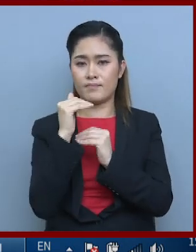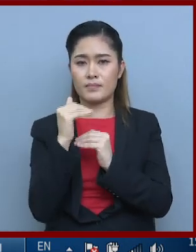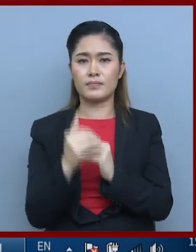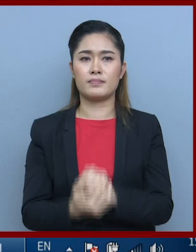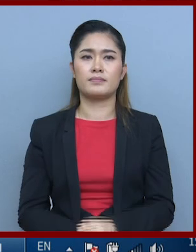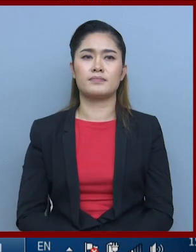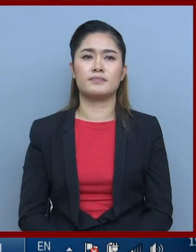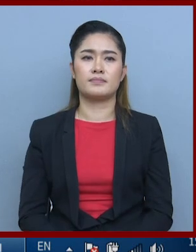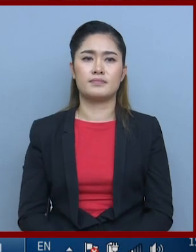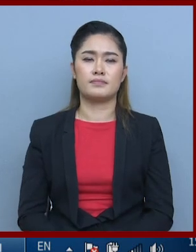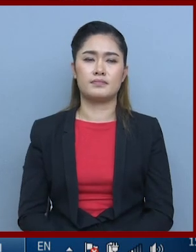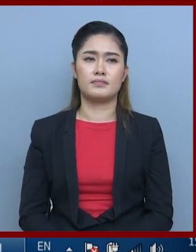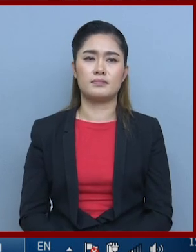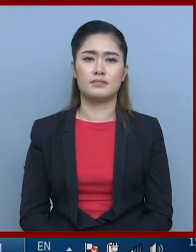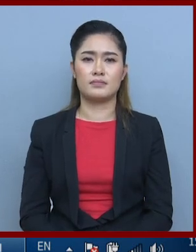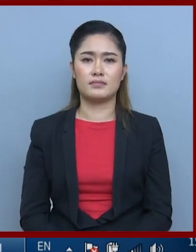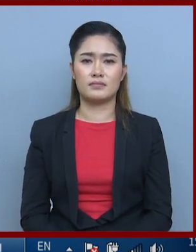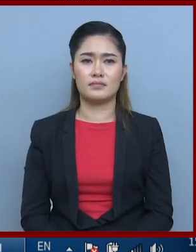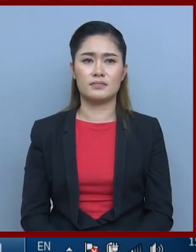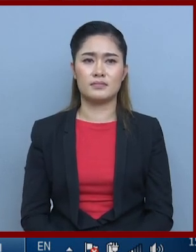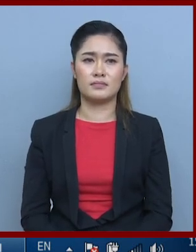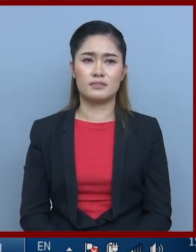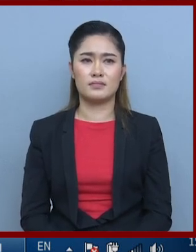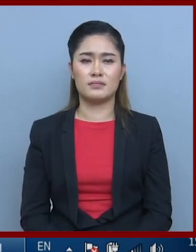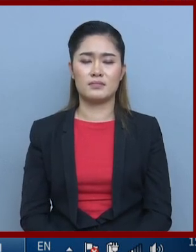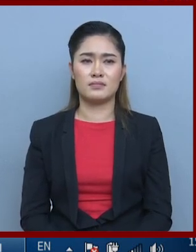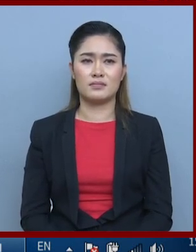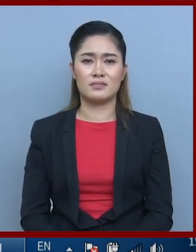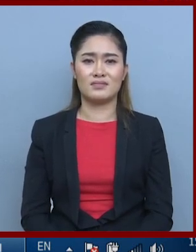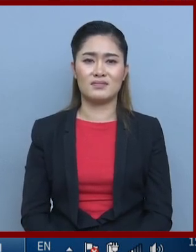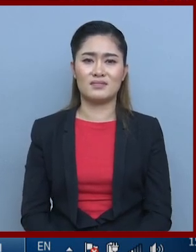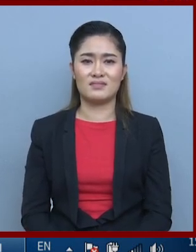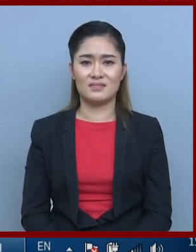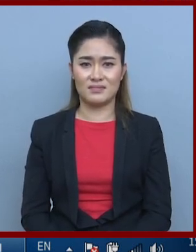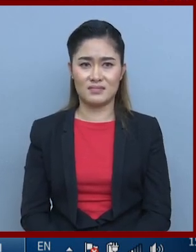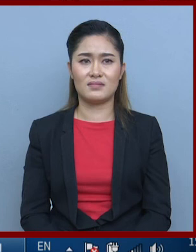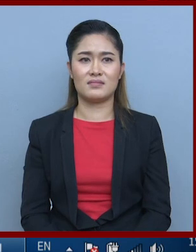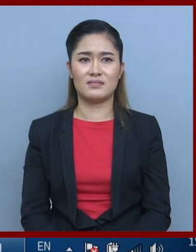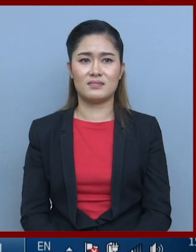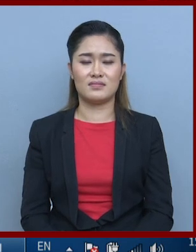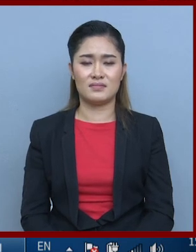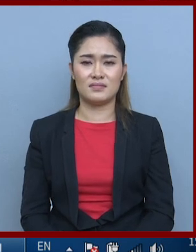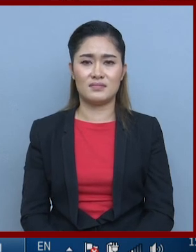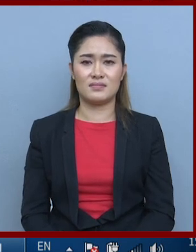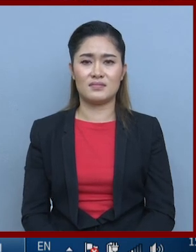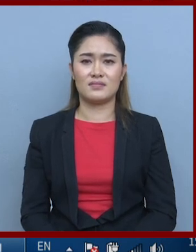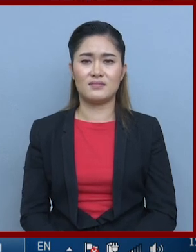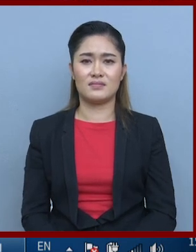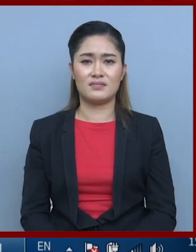คอนโทรล2ตัวนี้ลาเบลนี้ต้องการวางบนอะไรครับบน SS Panel 2